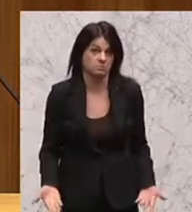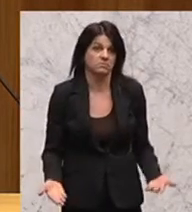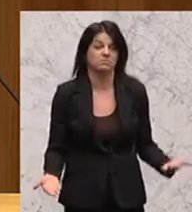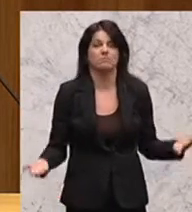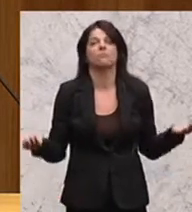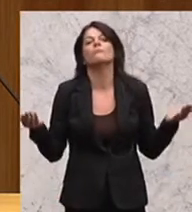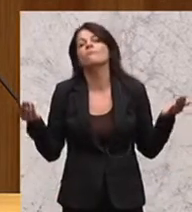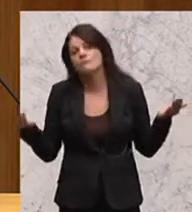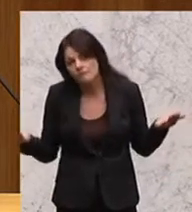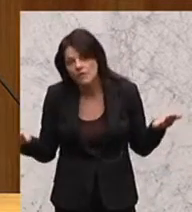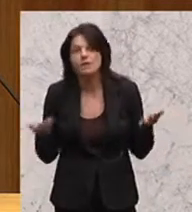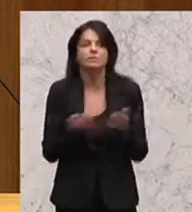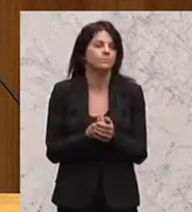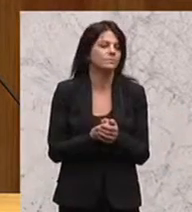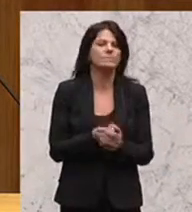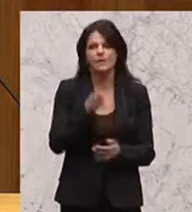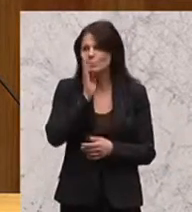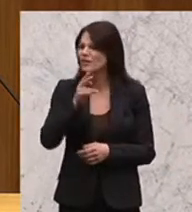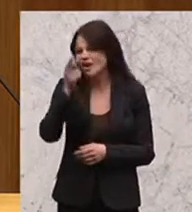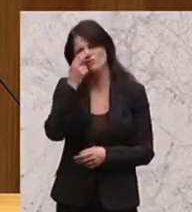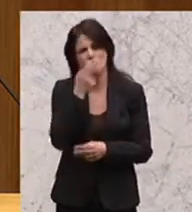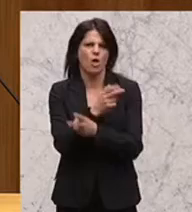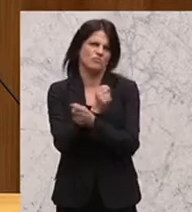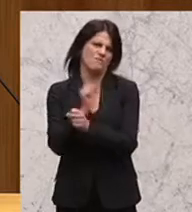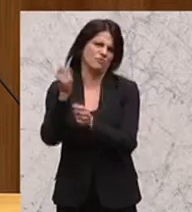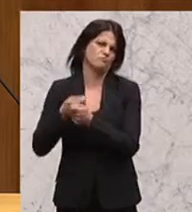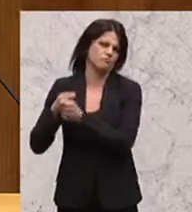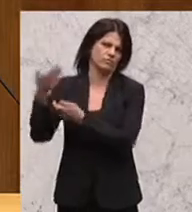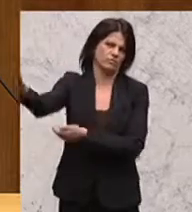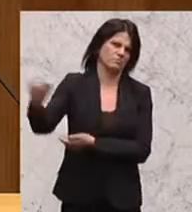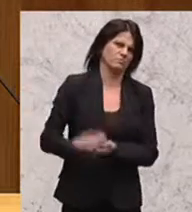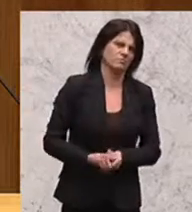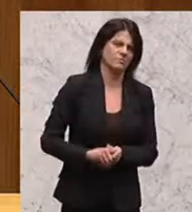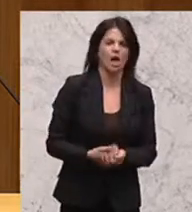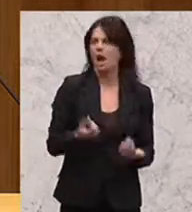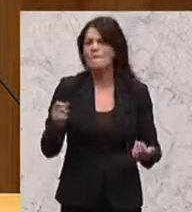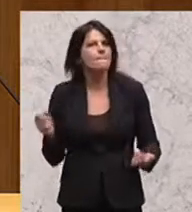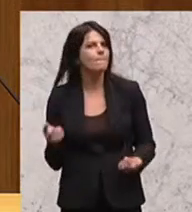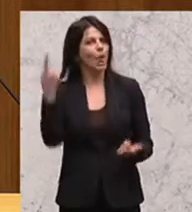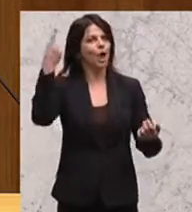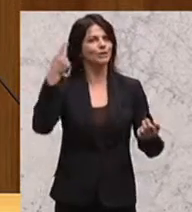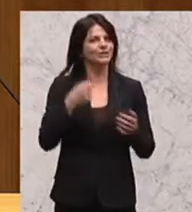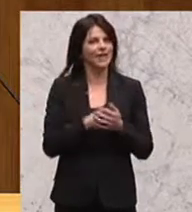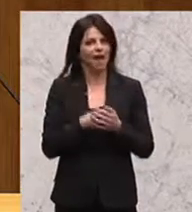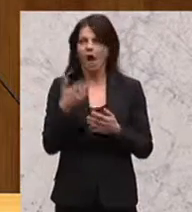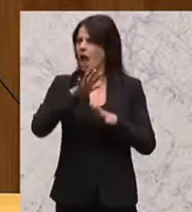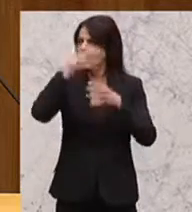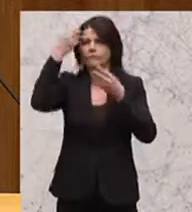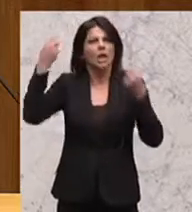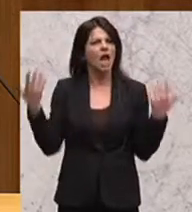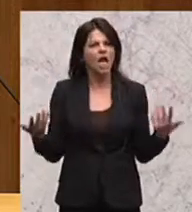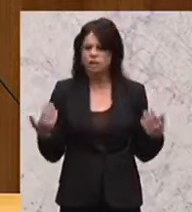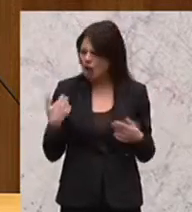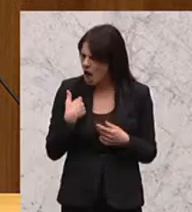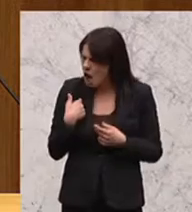Letztlich, schauen Sie mal zum ÖGB, haben wir gerade wieder gehört, nicht? Und dann ist plötzlich eine große Amnestie da, nicht? Weiß keiner, wie da